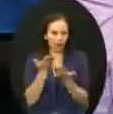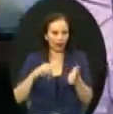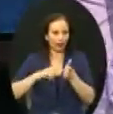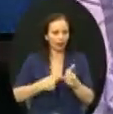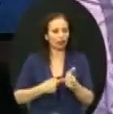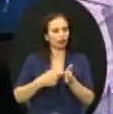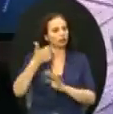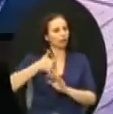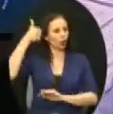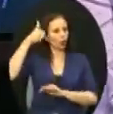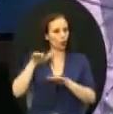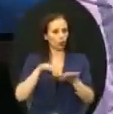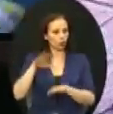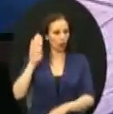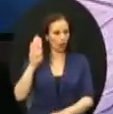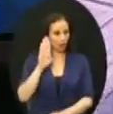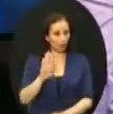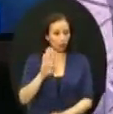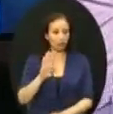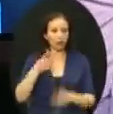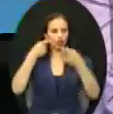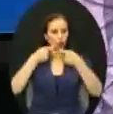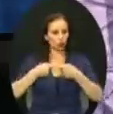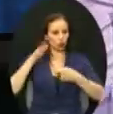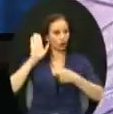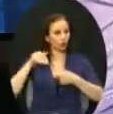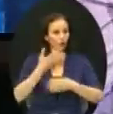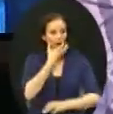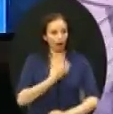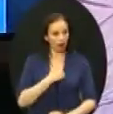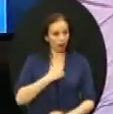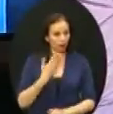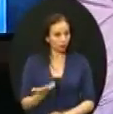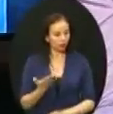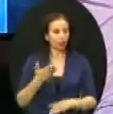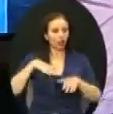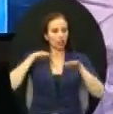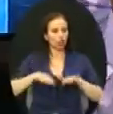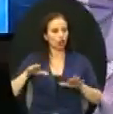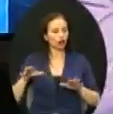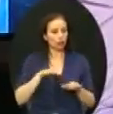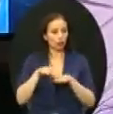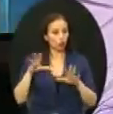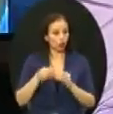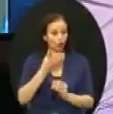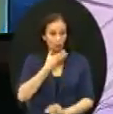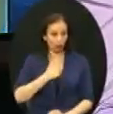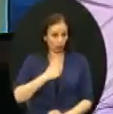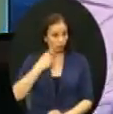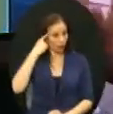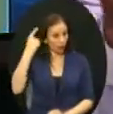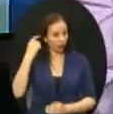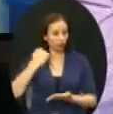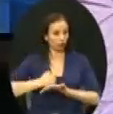זה ממשלה בראשות בנימין נתניהו, ממשלה ימנית ששותפים בה גם החרדים, אתם ישבתם ממשלות עם החרדים, אתם ידעתם שיעבירו אליהם